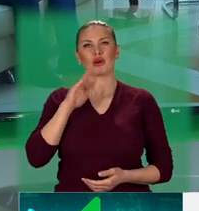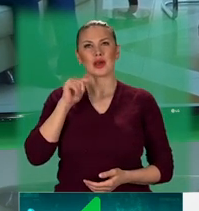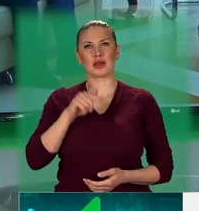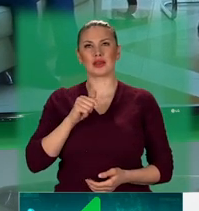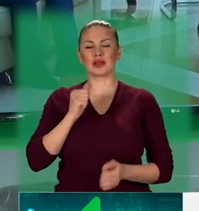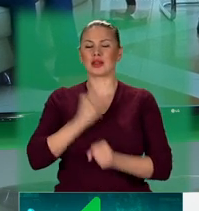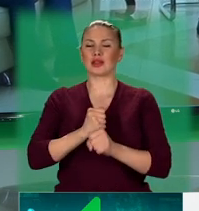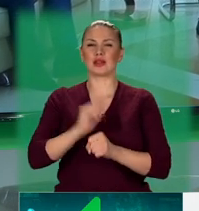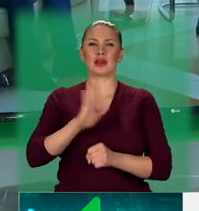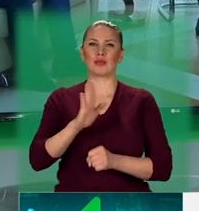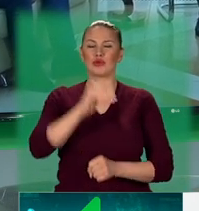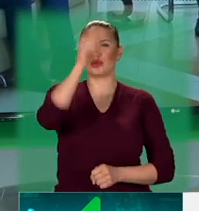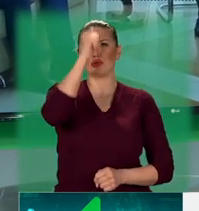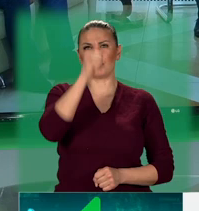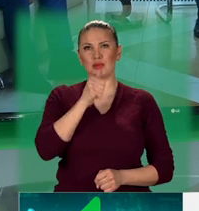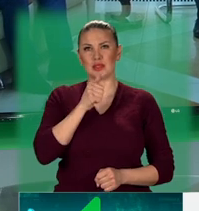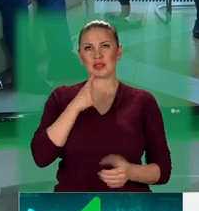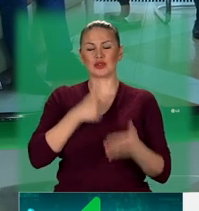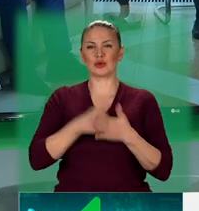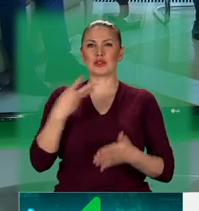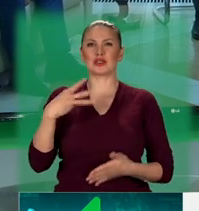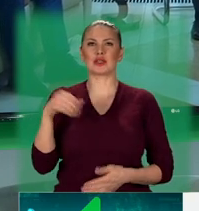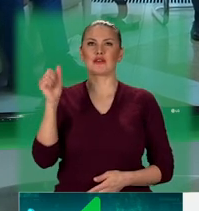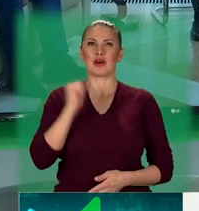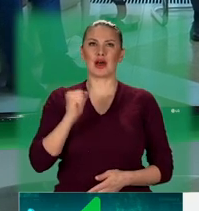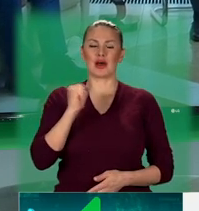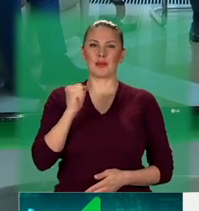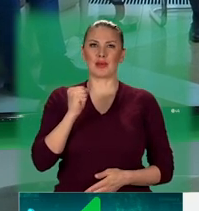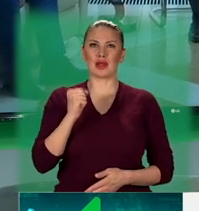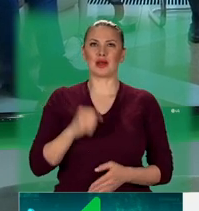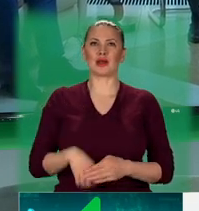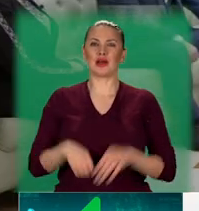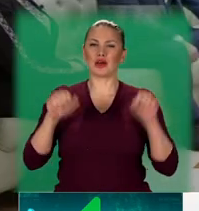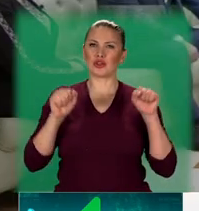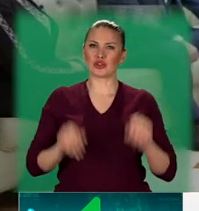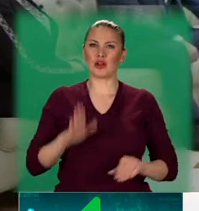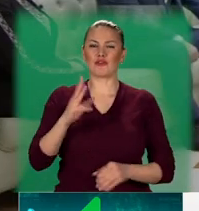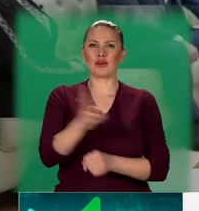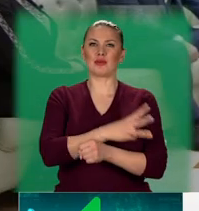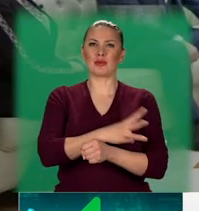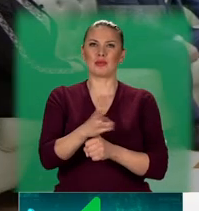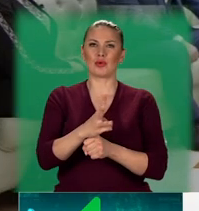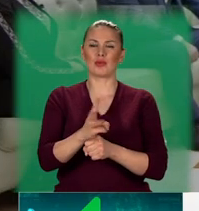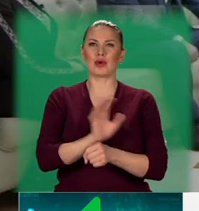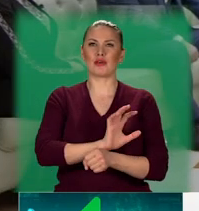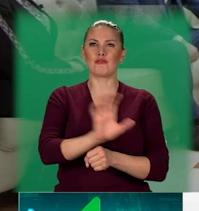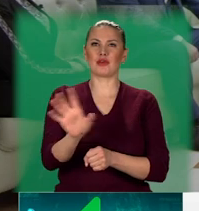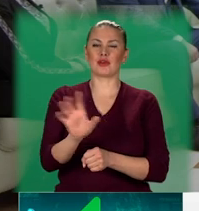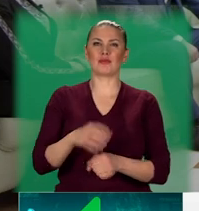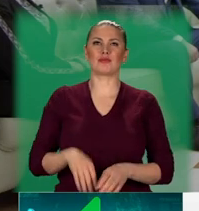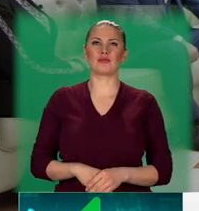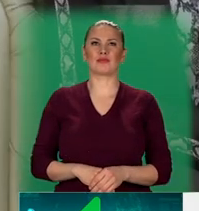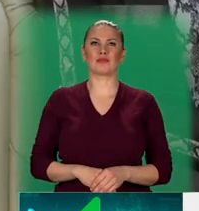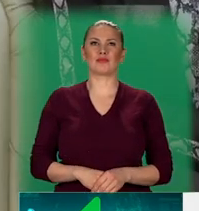Как помочь местным предпринимателям, губернатор и его команда решали в прямом эфире. Как выйти из карантина без потерь? Сегодня